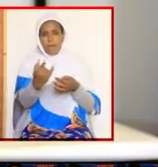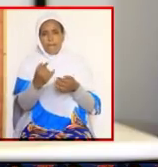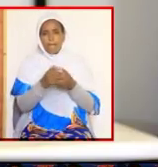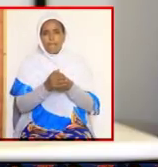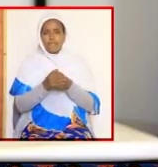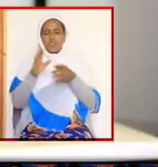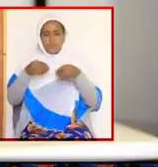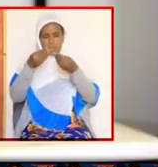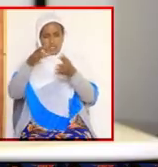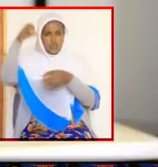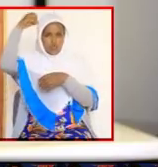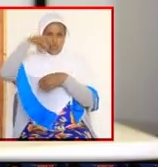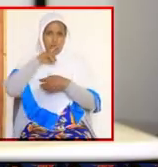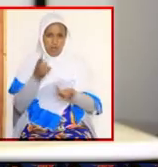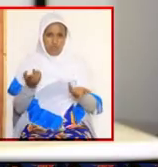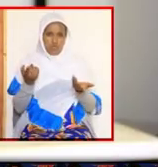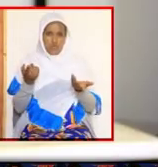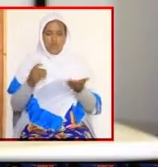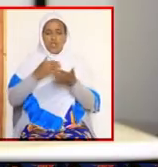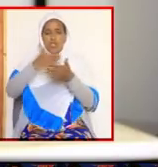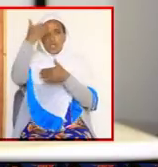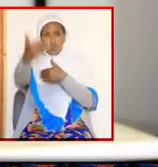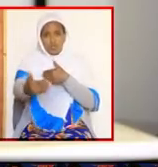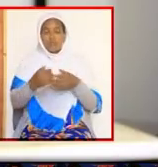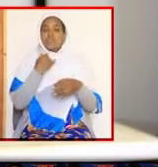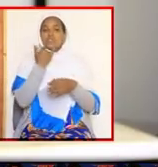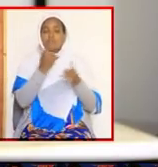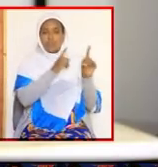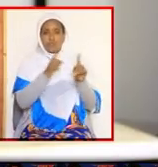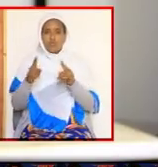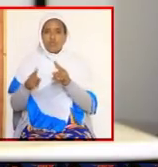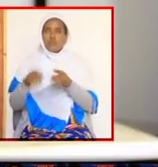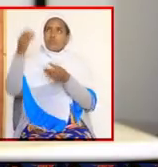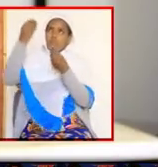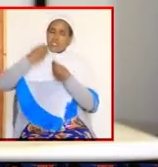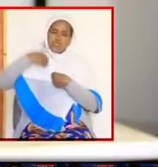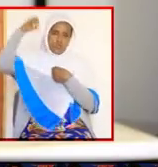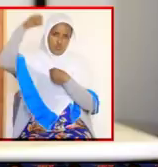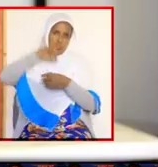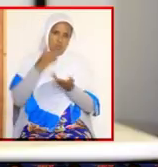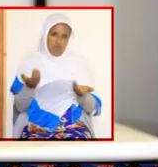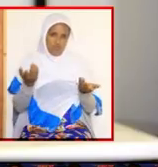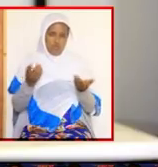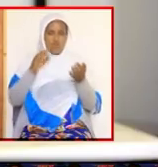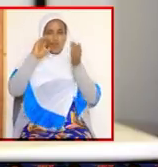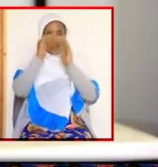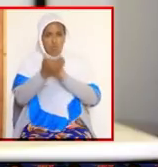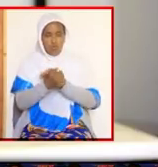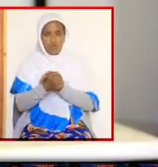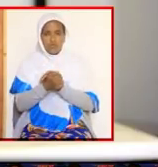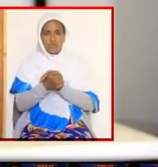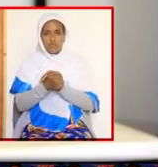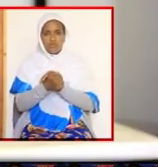ዜማም በተሰጠው ጸጋ፣ ቀጥሎም ደግሞ የድምፅም ደግሞ በተሰጠው ጸጋ